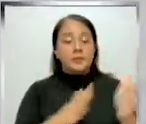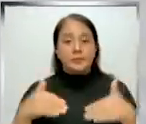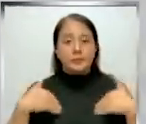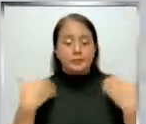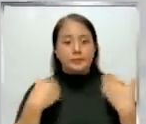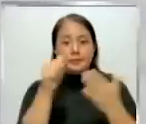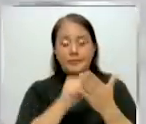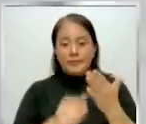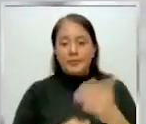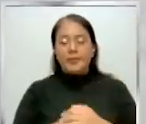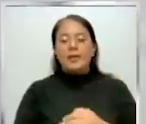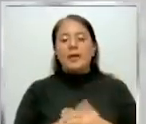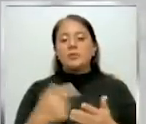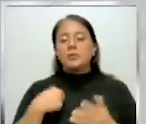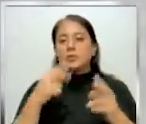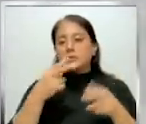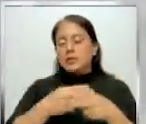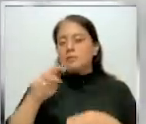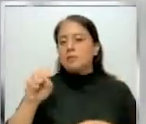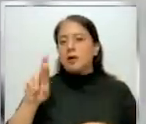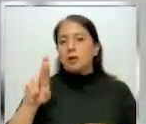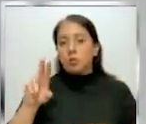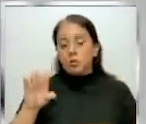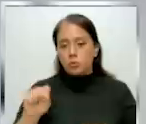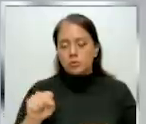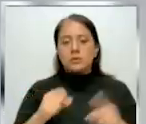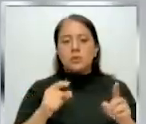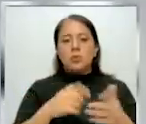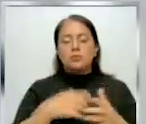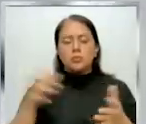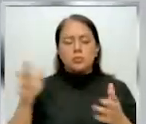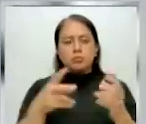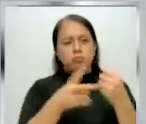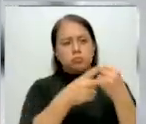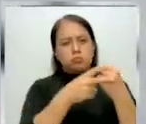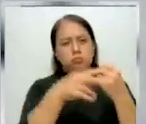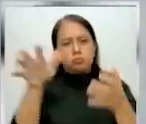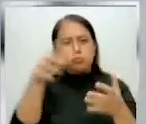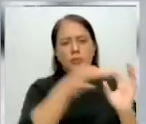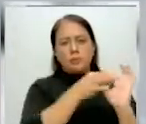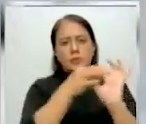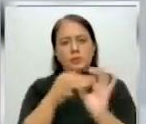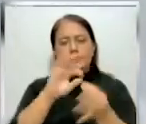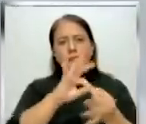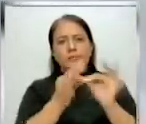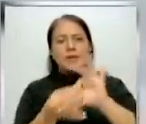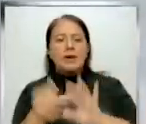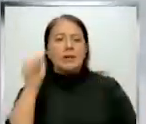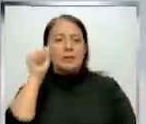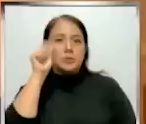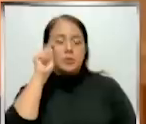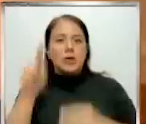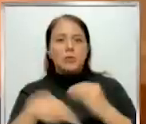SAP trooper na si Marcos Borromeo, isang buong koleksyon na base sa interpretasyon ni Andrea sa papel na